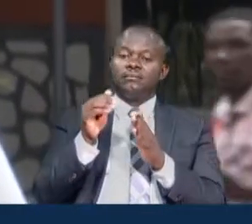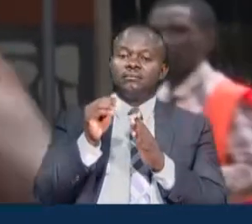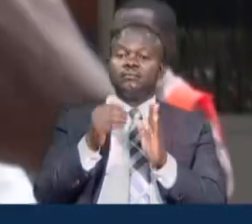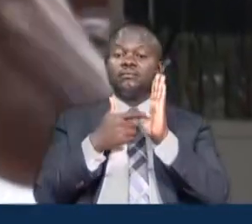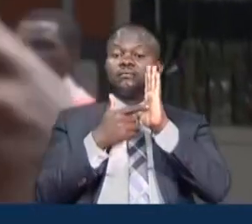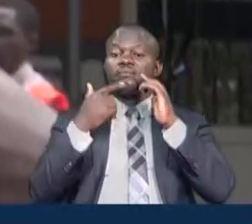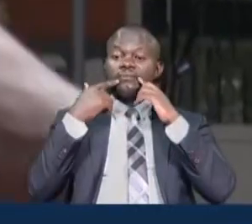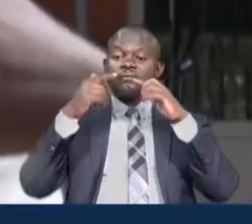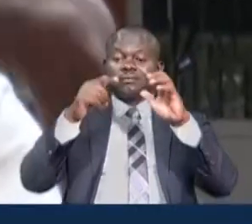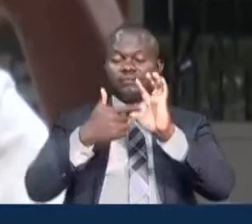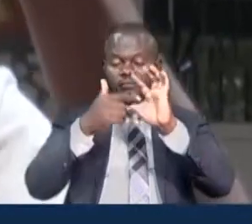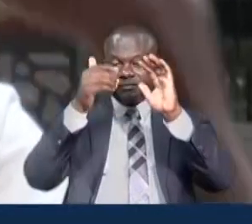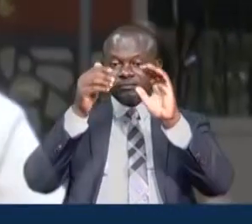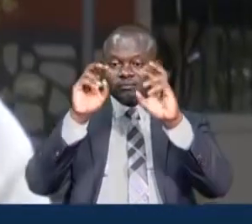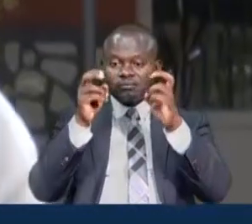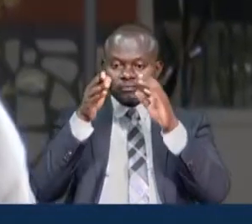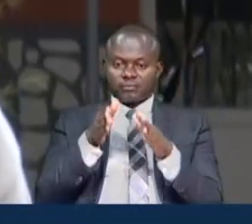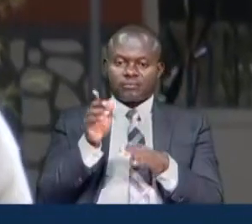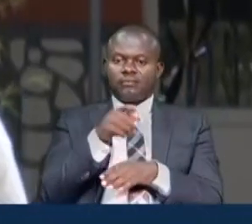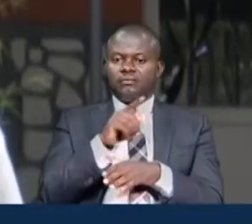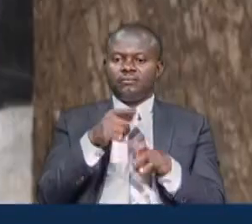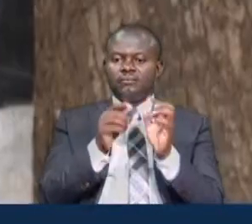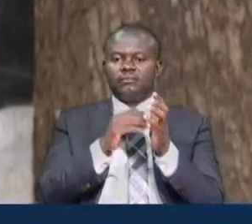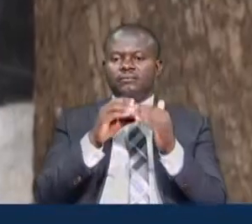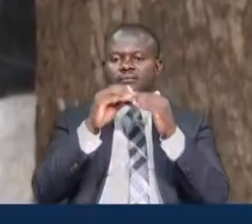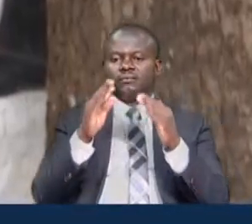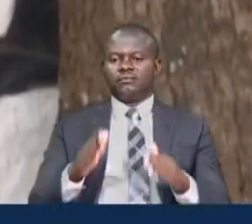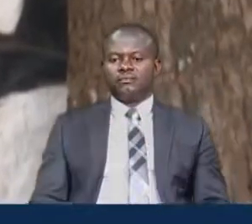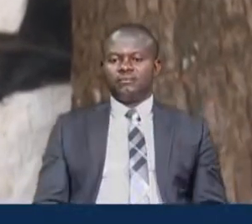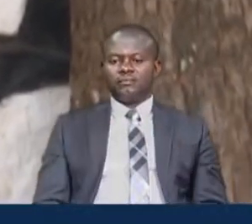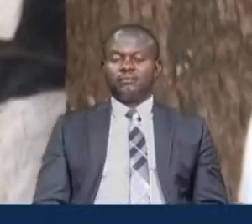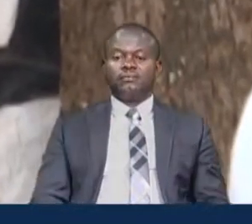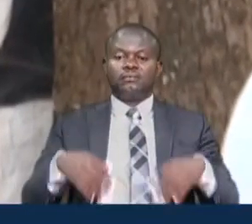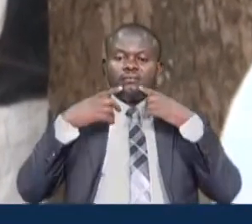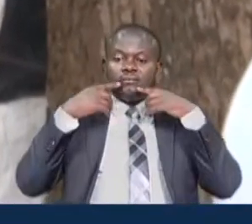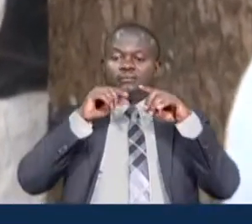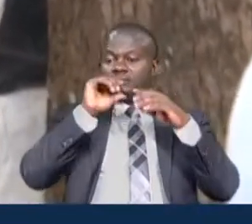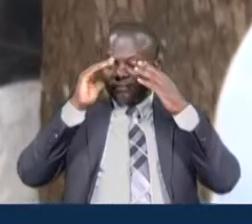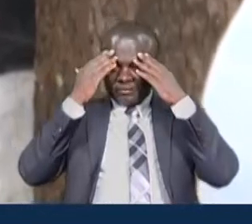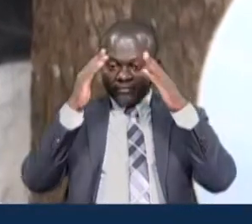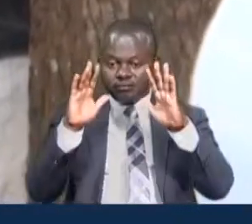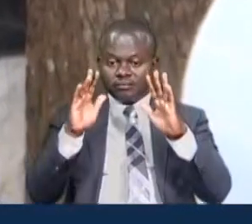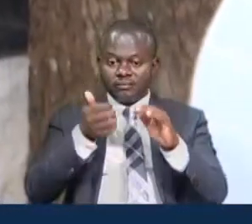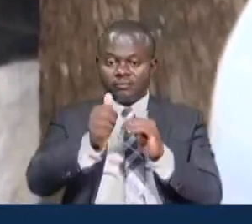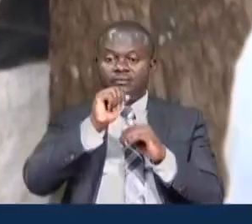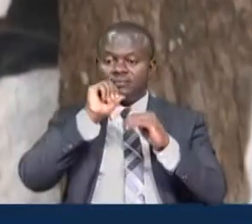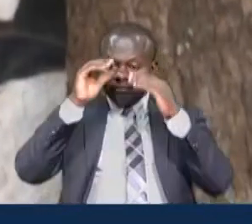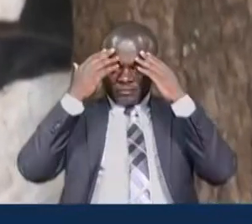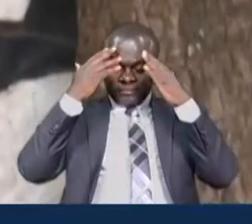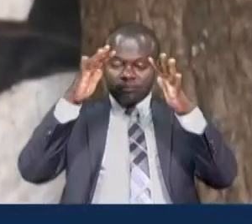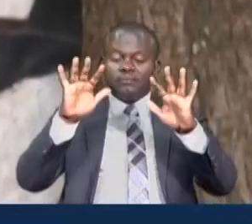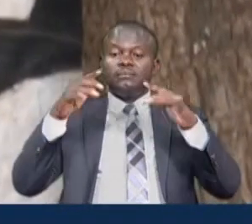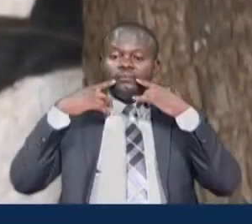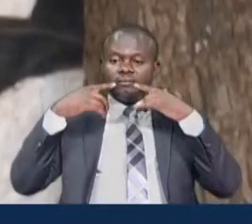unayashyire hanze bigaragara yuko ari umuntu uri mu makosa kandi ari umuyobozi agushyira hanze atabizi wowe utabizi yuko